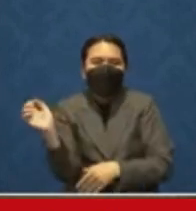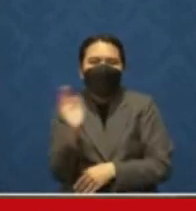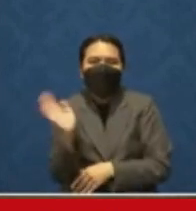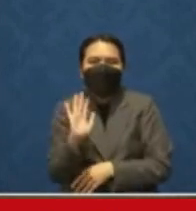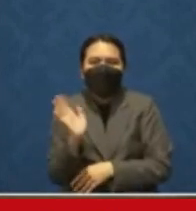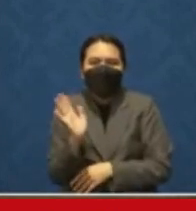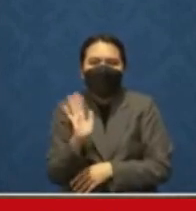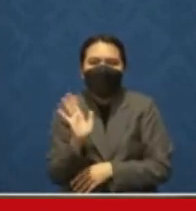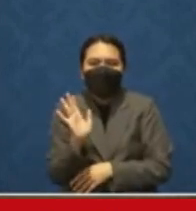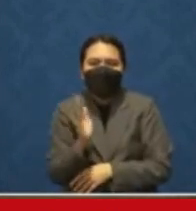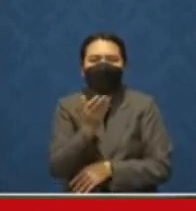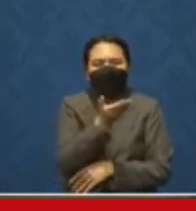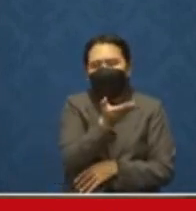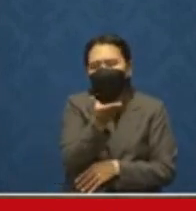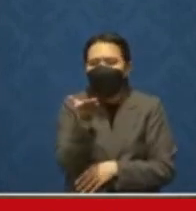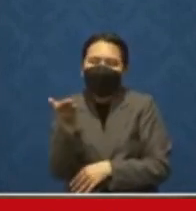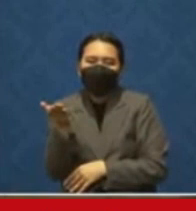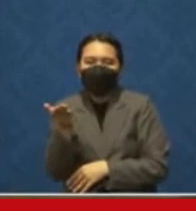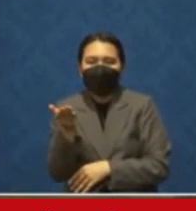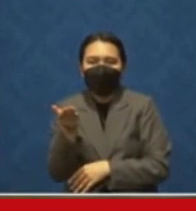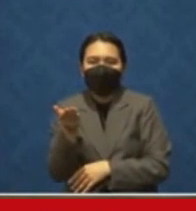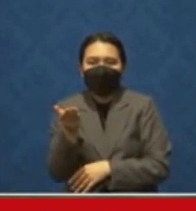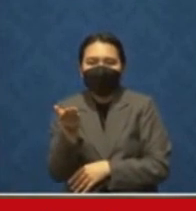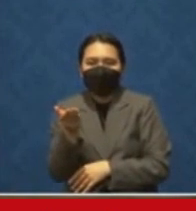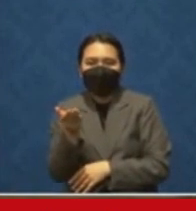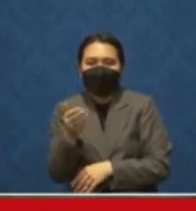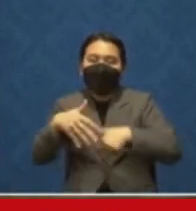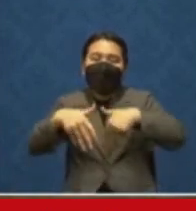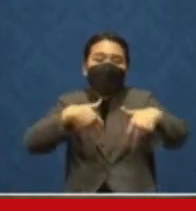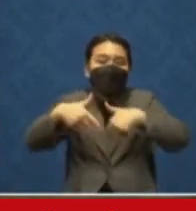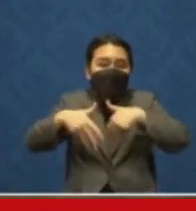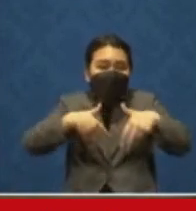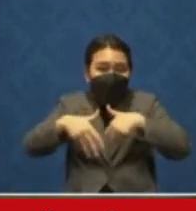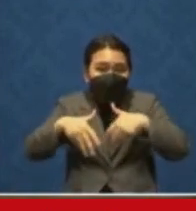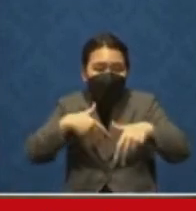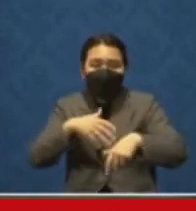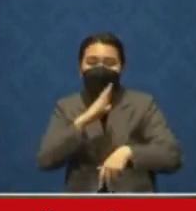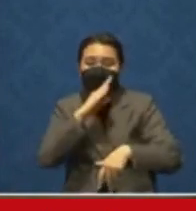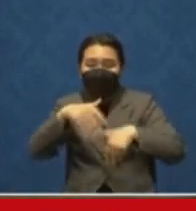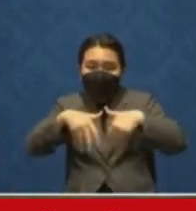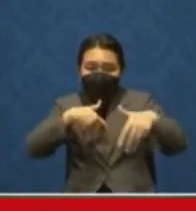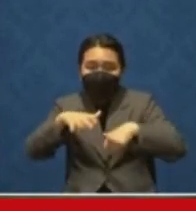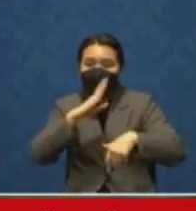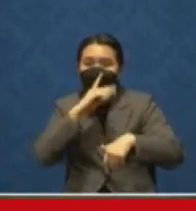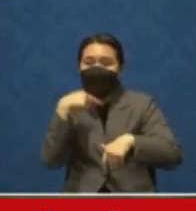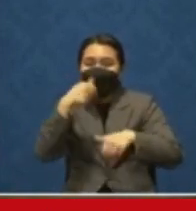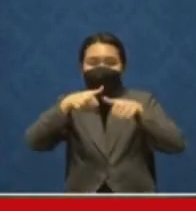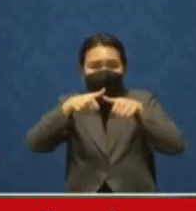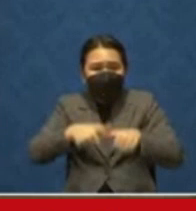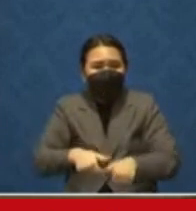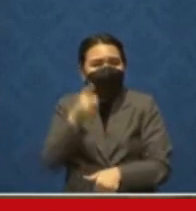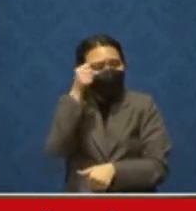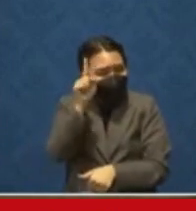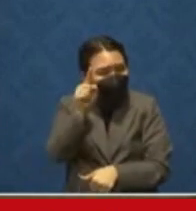เขาทองเอามาให้แล้วก็ลงตามบันไดทองแล้วอย่าไปอาศัยตัวช่วยผมขอลล์เปเปอร์ก่อน